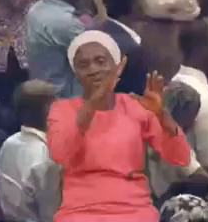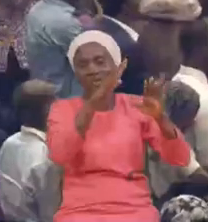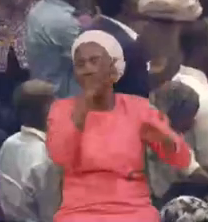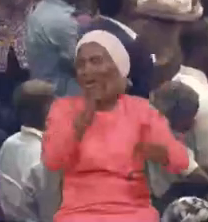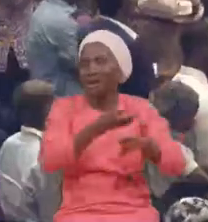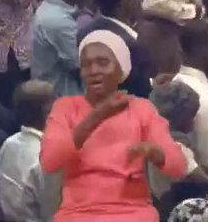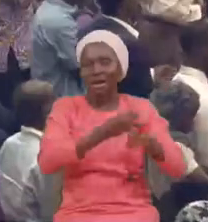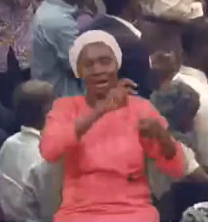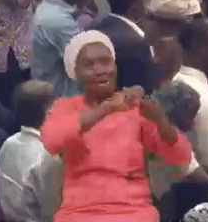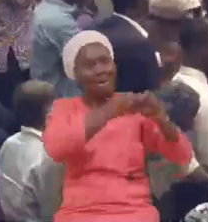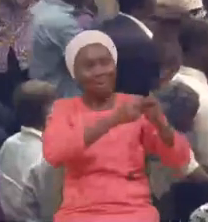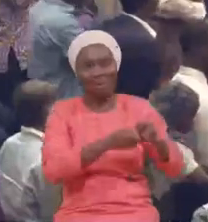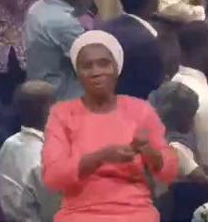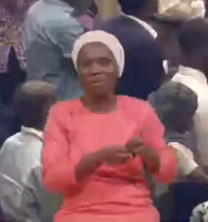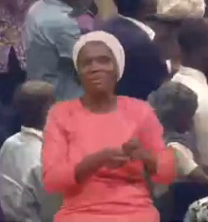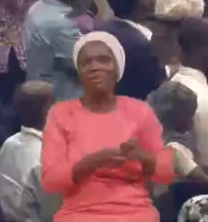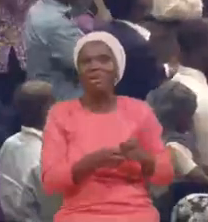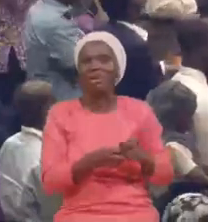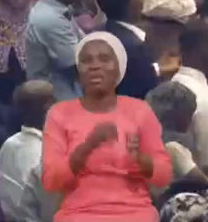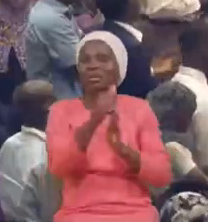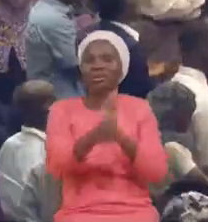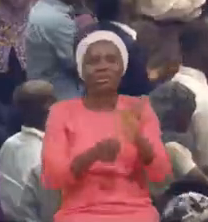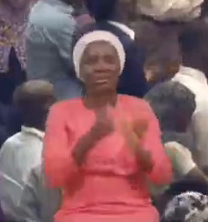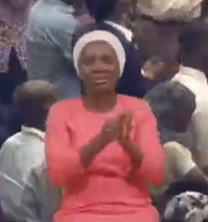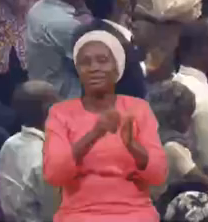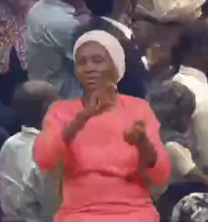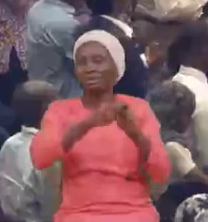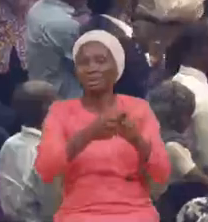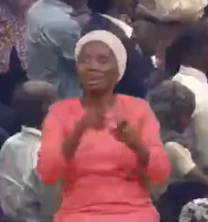Les montagnes centenaires, les montagnes séculaires,